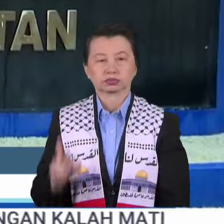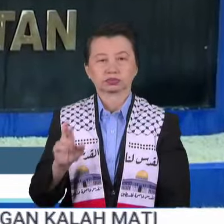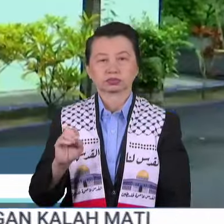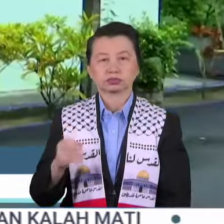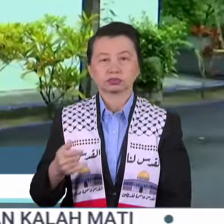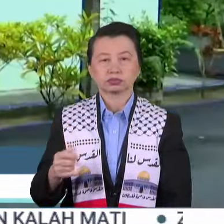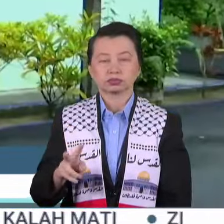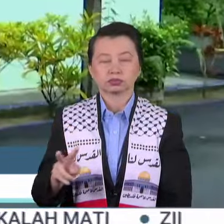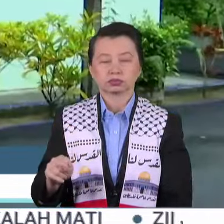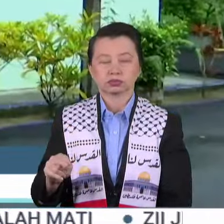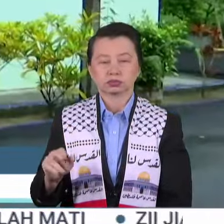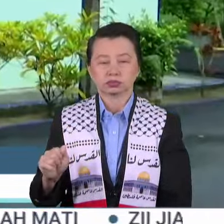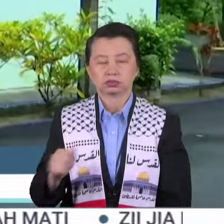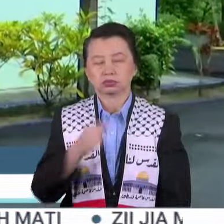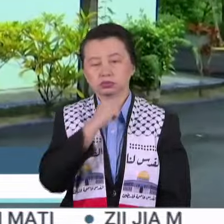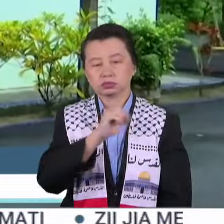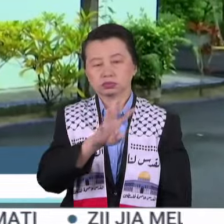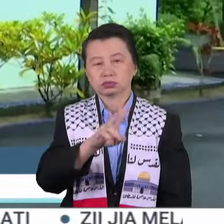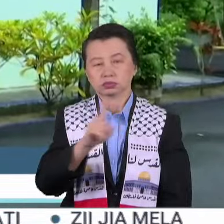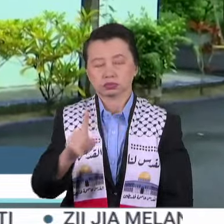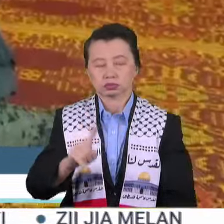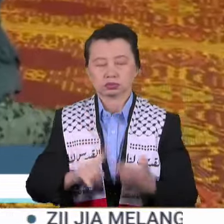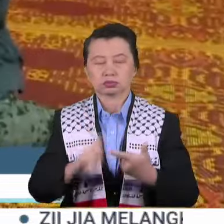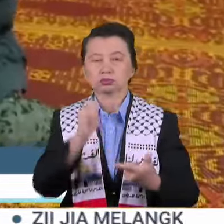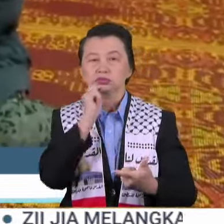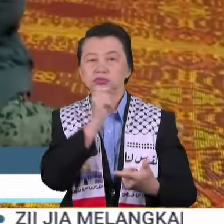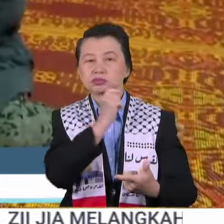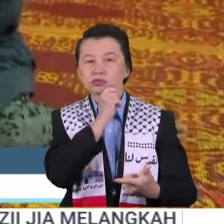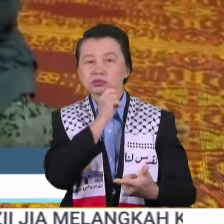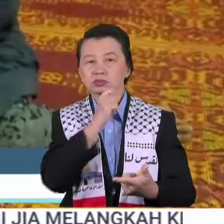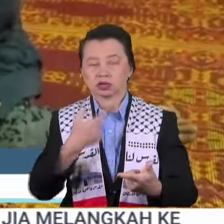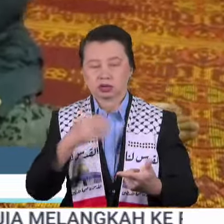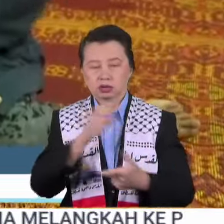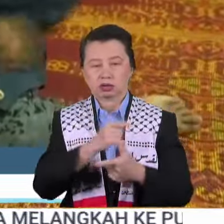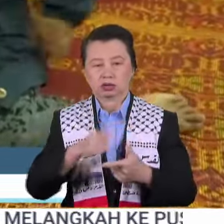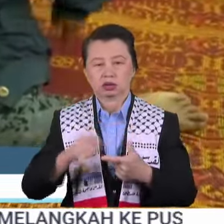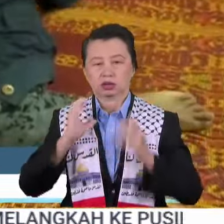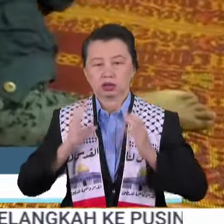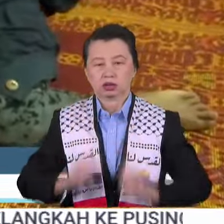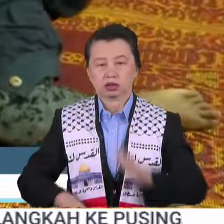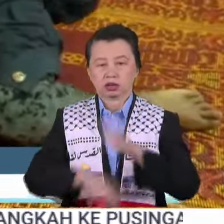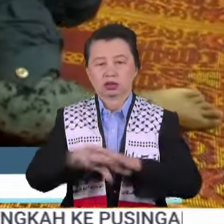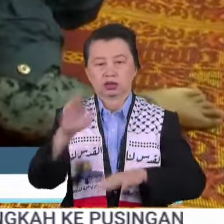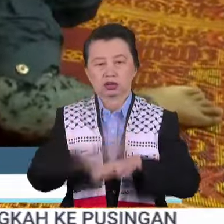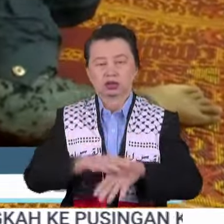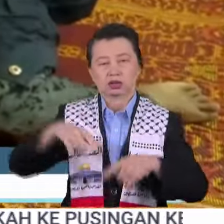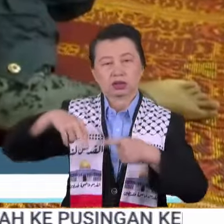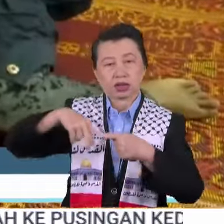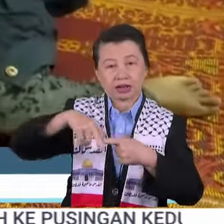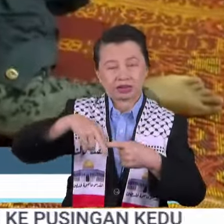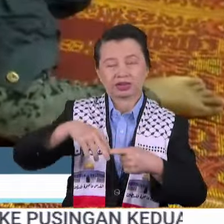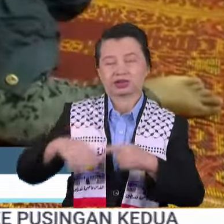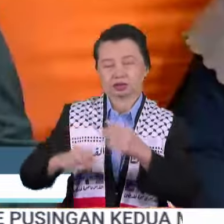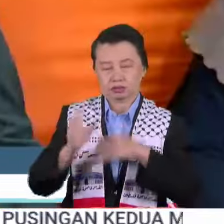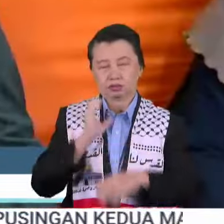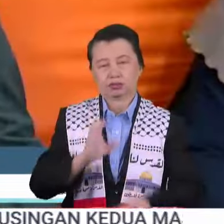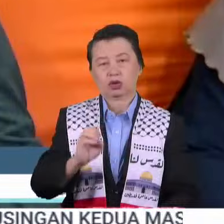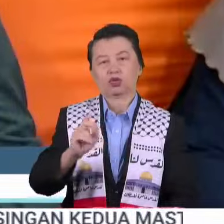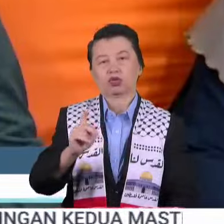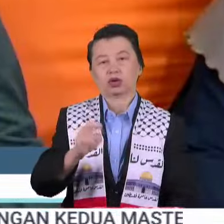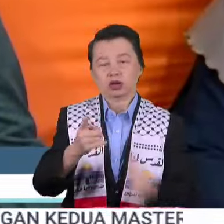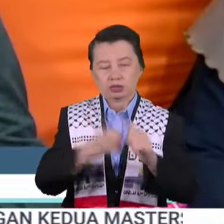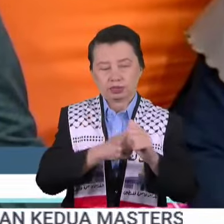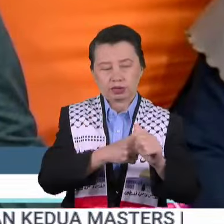Rohana Sakri, 41 tahun dan kembarnya Rohani yang mengalami kecacatan tangan dan kaki berkata, mereka antara kumpulan